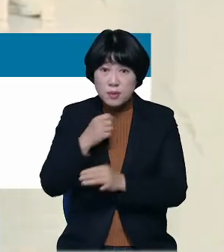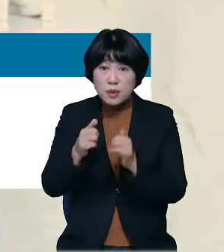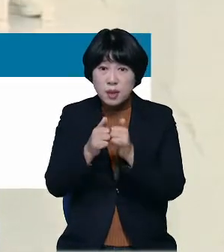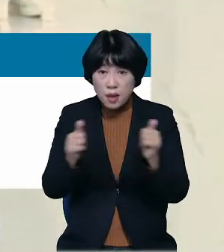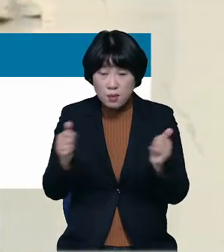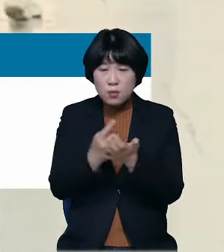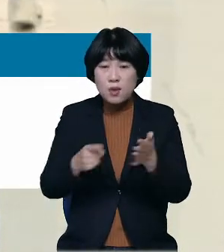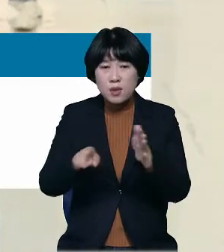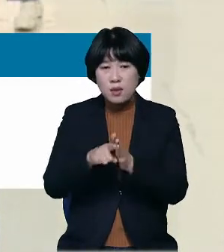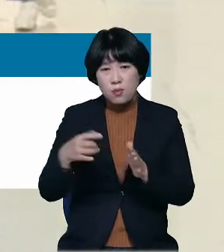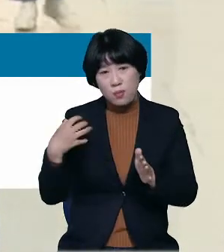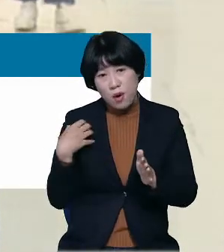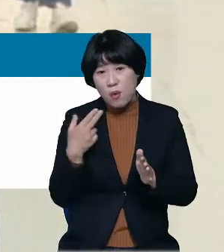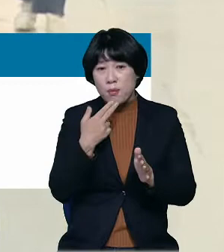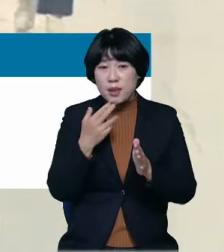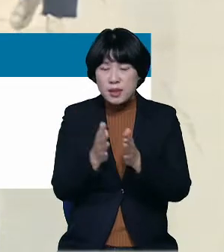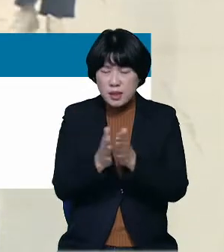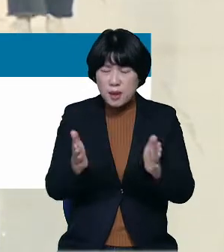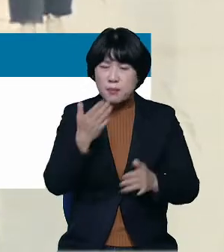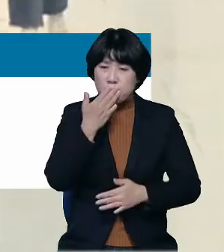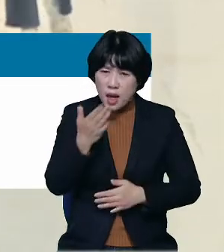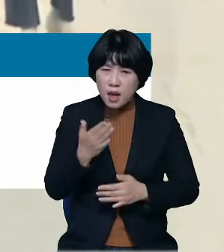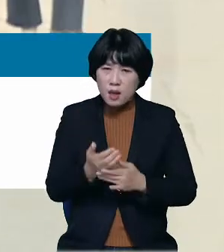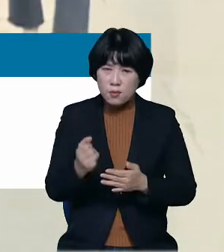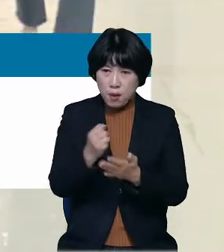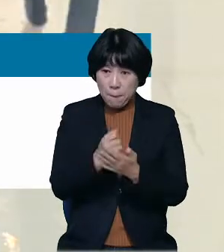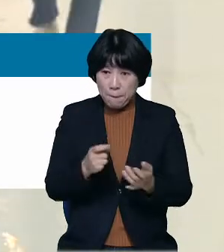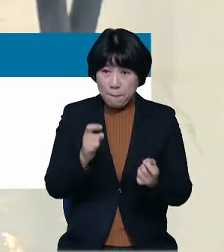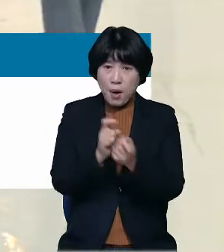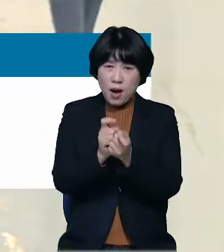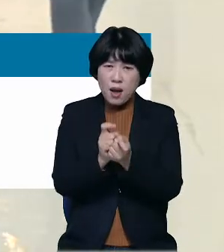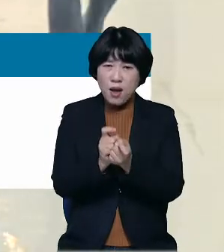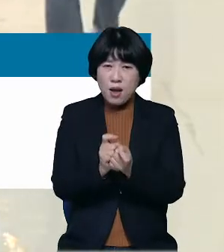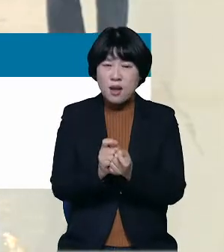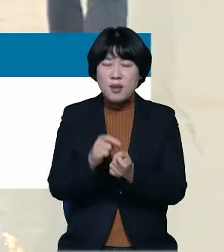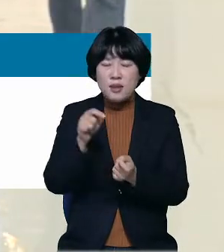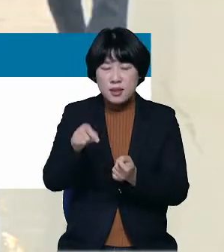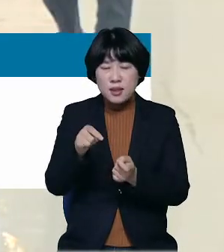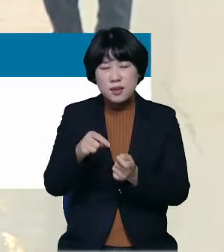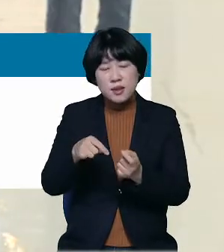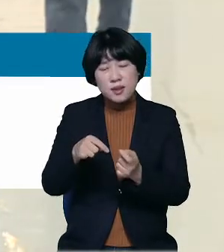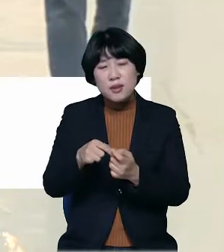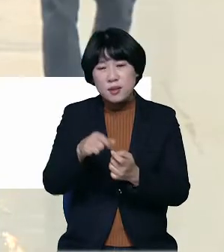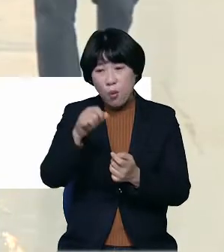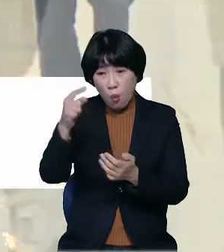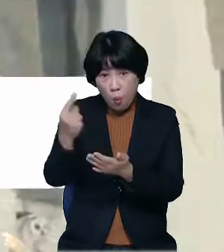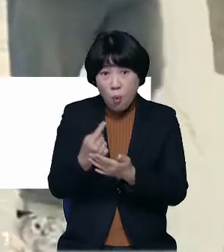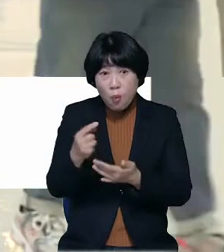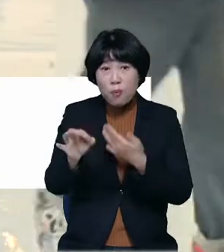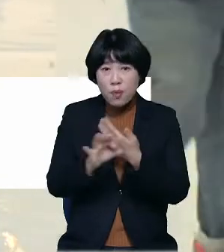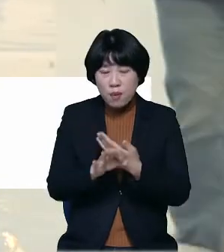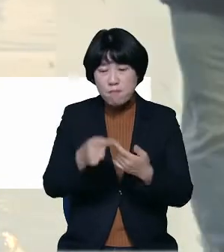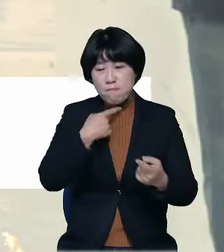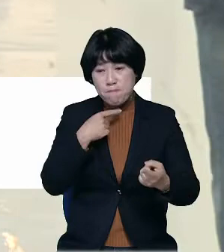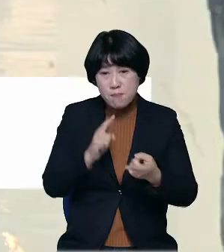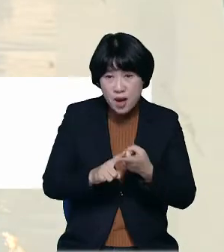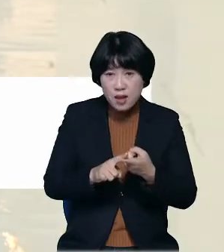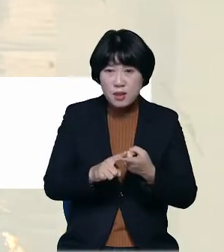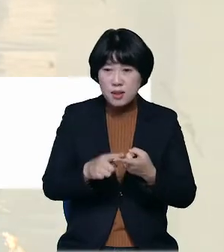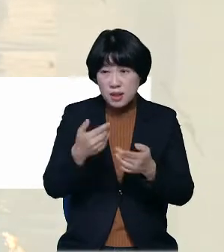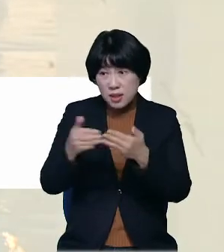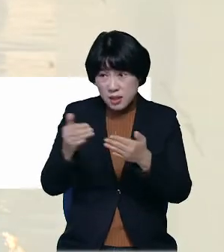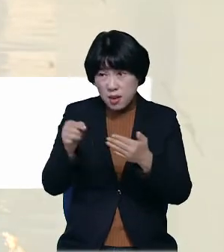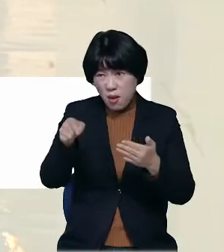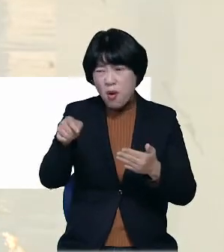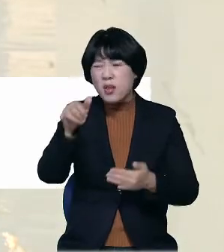없이 시작해볼 수 있는 그런 운영의 묘도 저희가 살렸습니다. 그래서 오시면 마음에 맞는 작품은 꼭